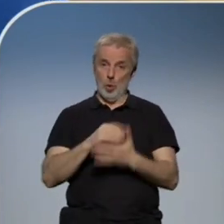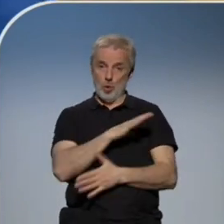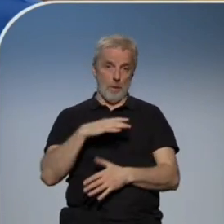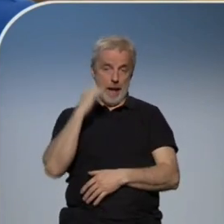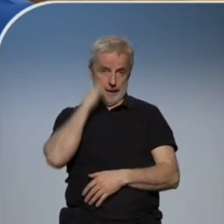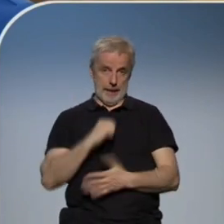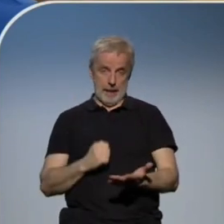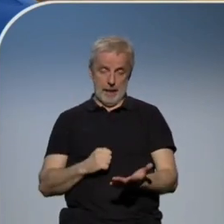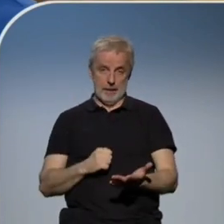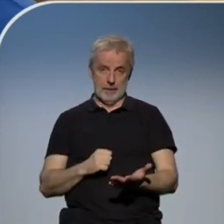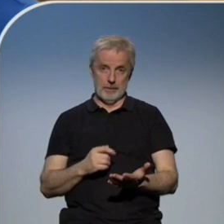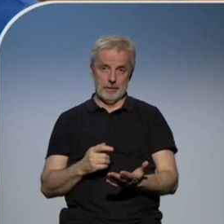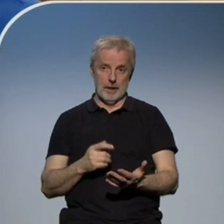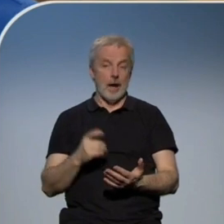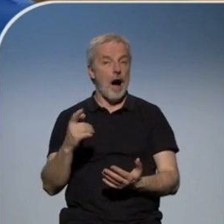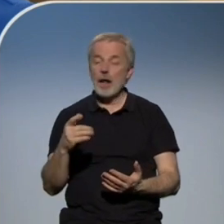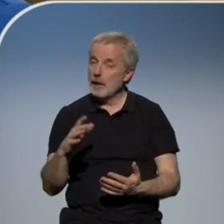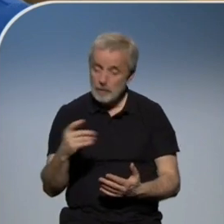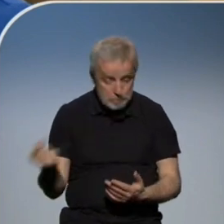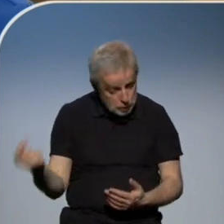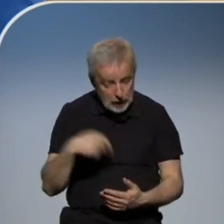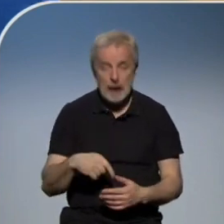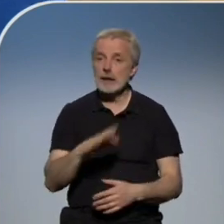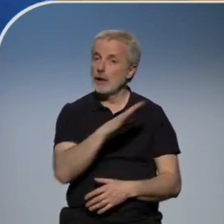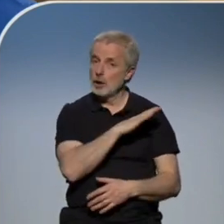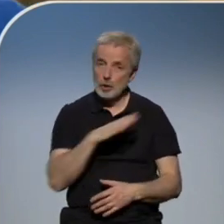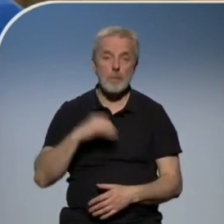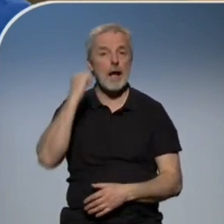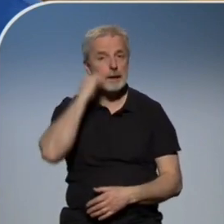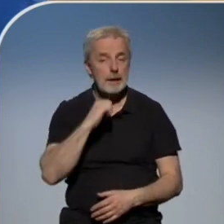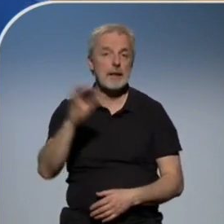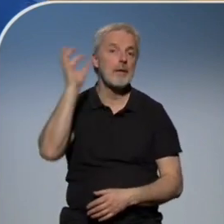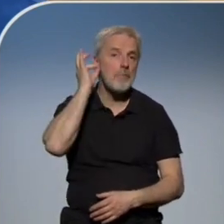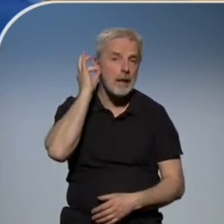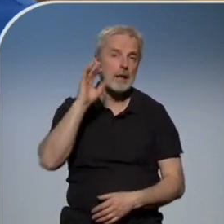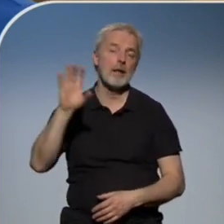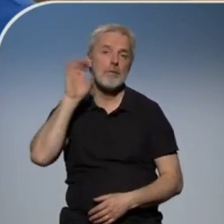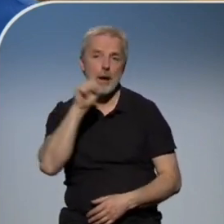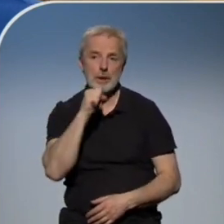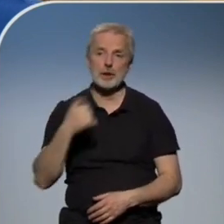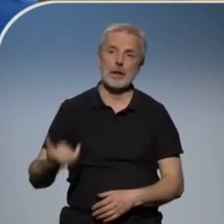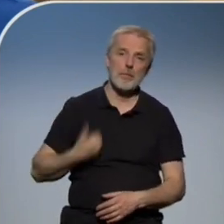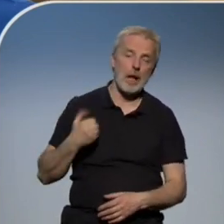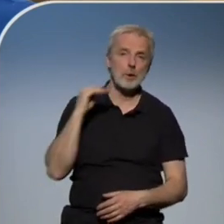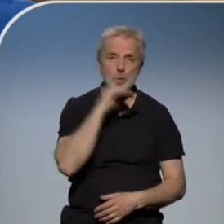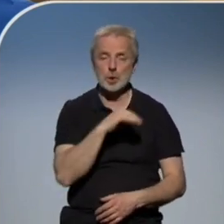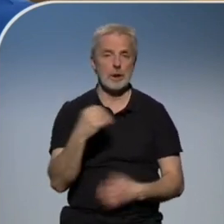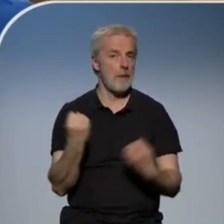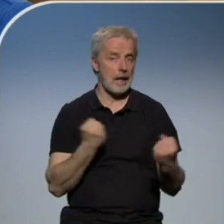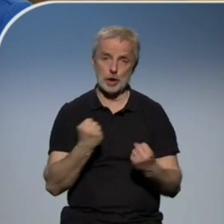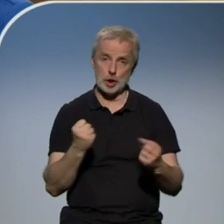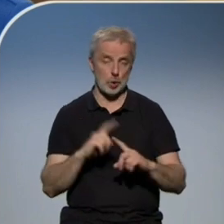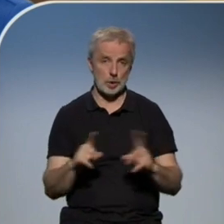i sportovci, ale k nám chodí normální klienti, paní, babičky, mladé dámy, muži, manažeři, kdokoliv. Ale při